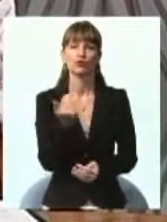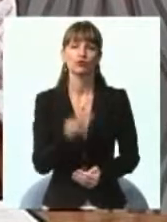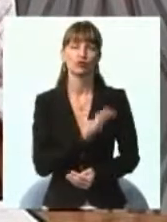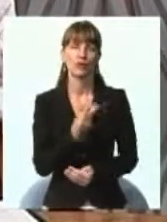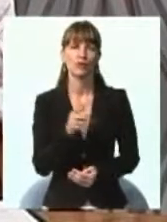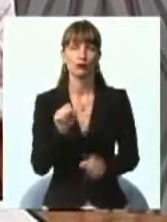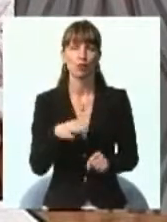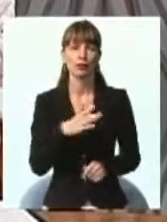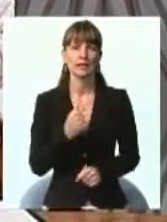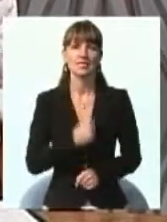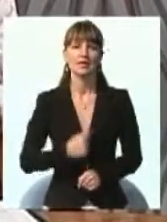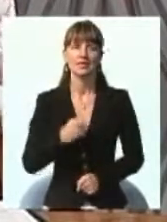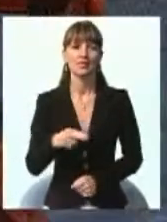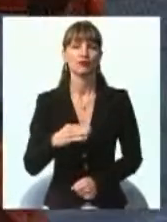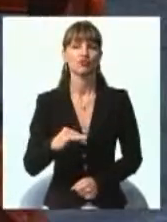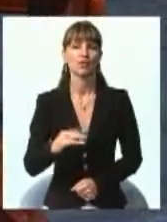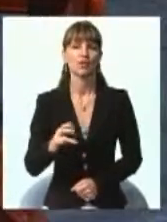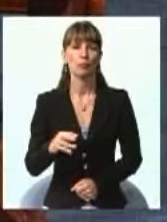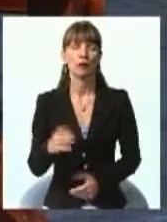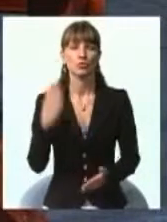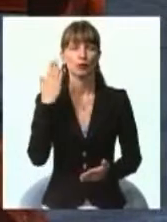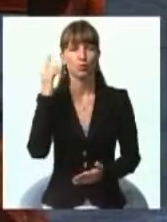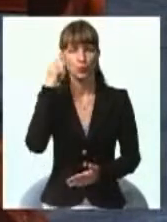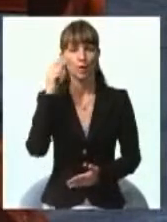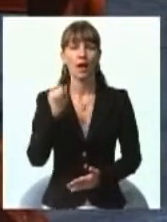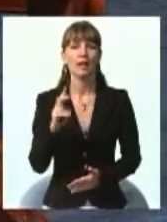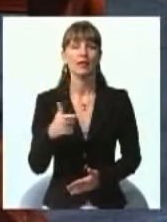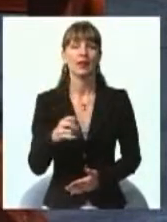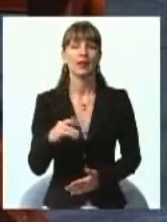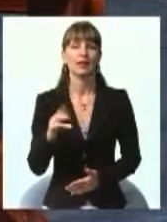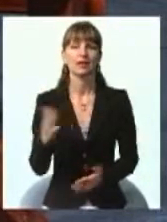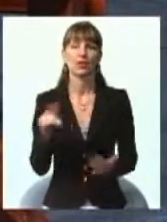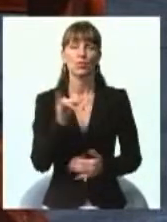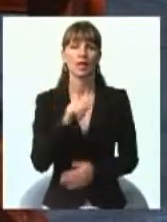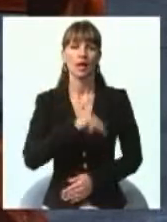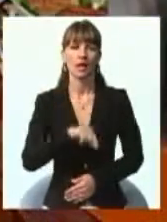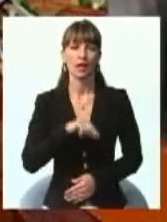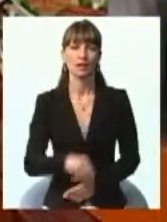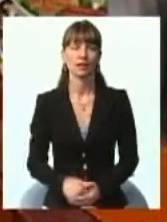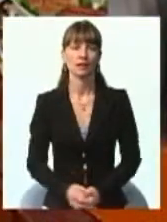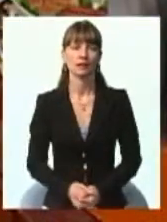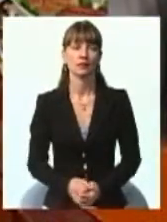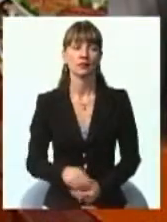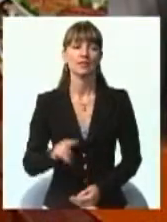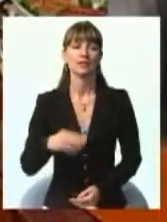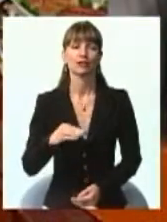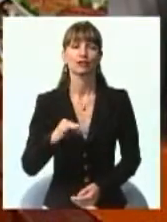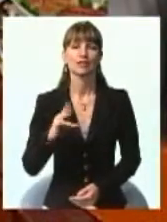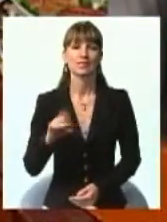такими агресивними джинами. Як ти гадаєш, Ангеліна, які джини? Який у них характер?